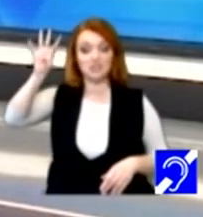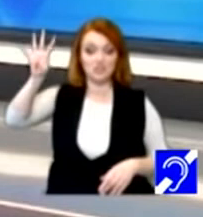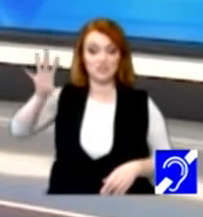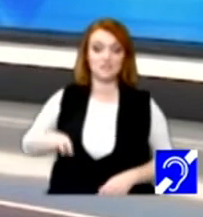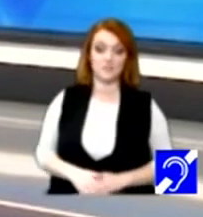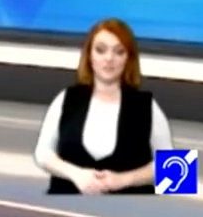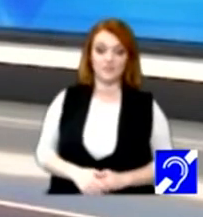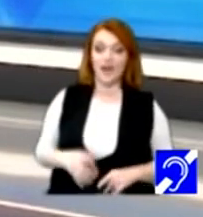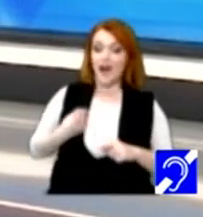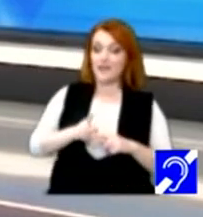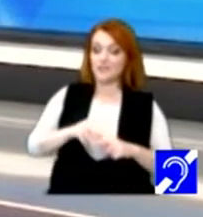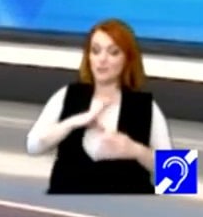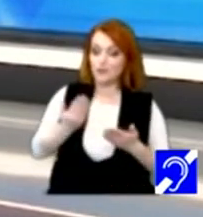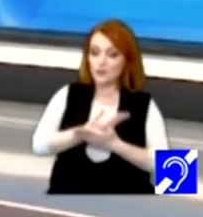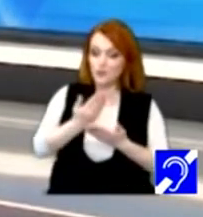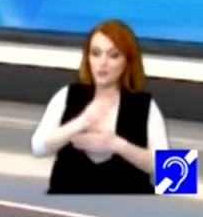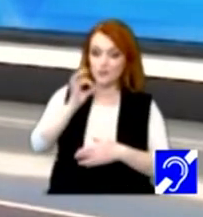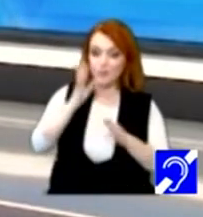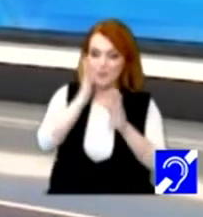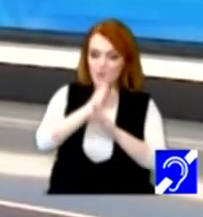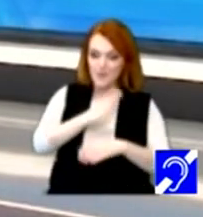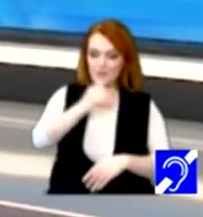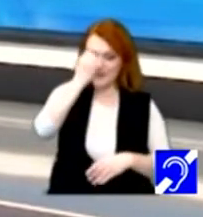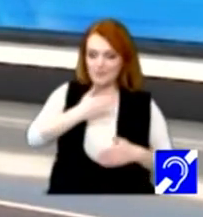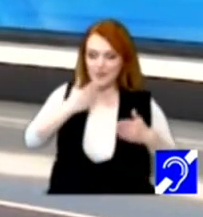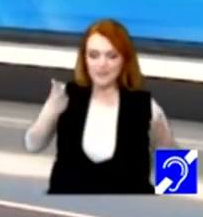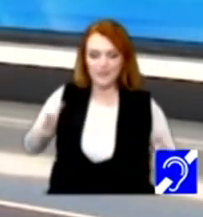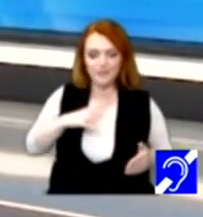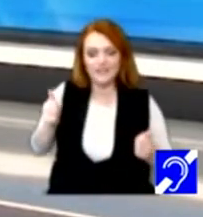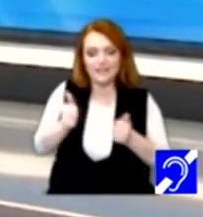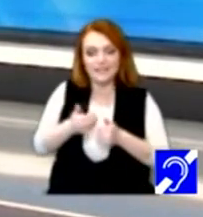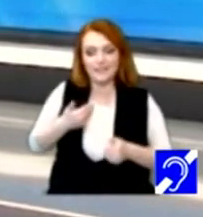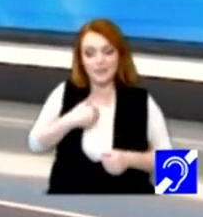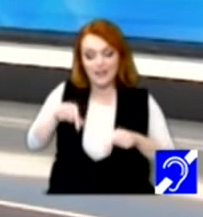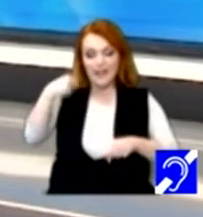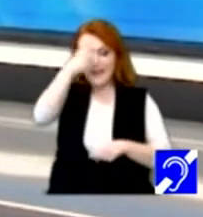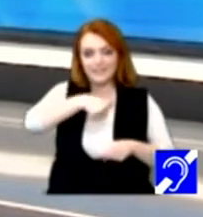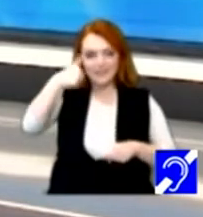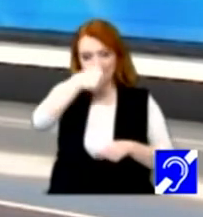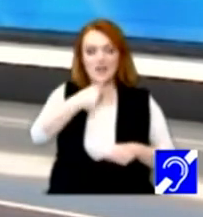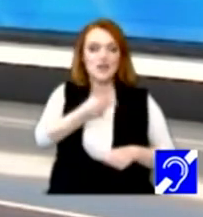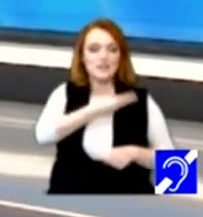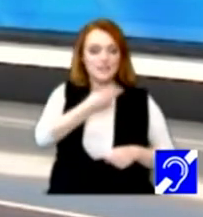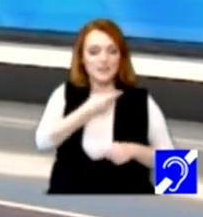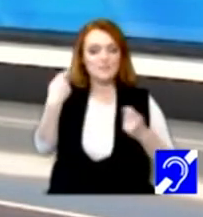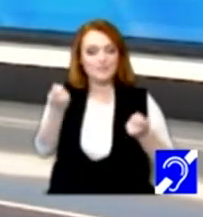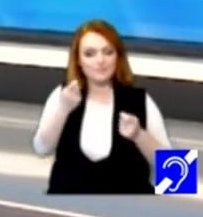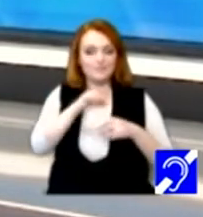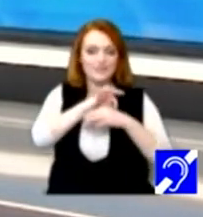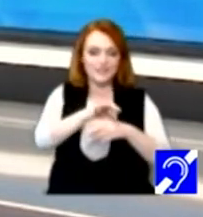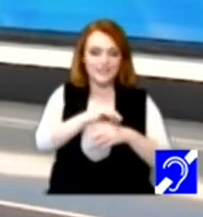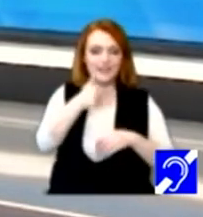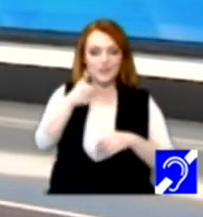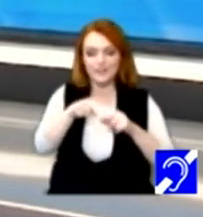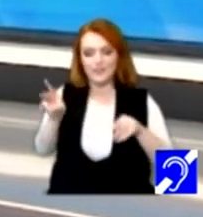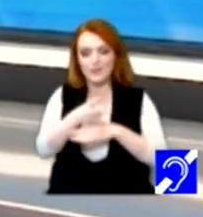cam atât despre vreme. Eu sunt Ionuț Gheorghe și vă mulțumesc că ați fost alături de noi în acest an. Vă doresc petrecere frumoasă în această noapte și